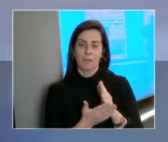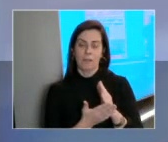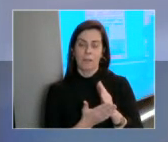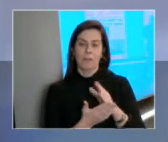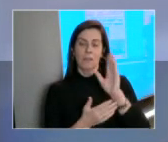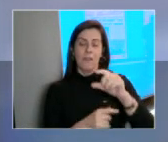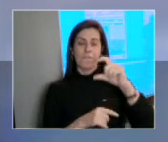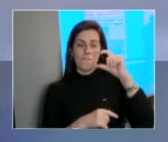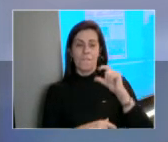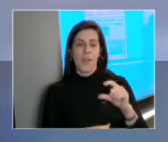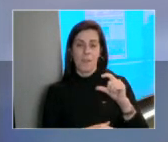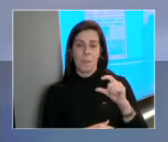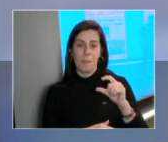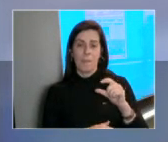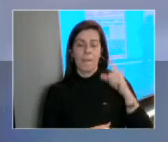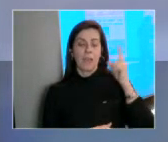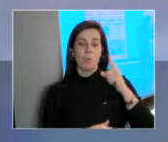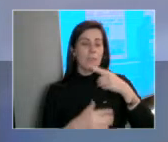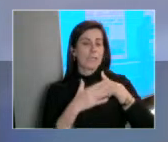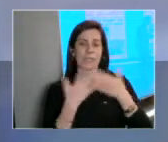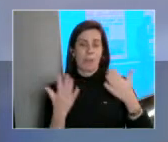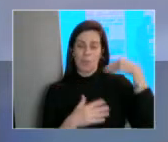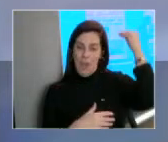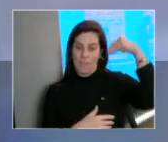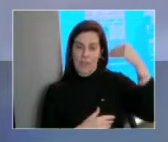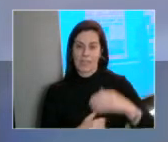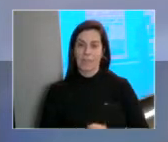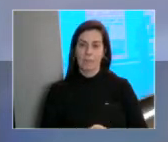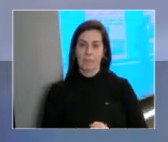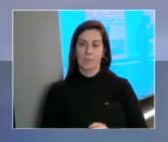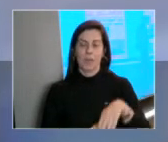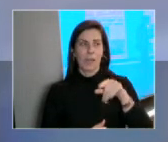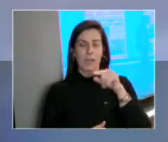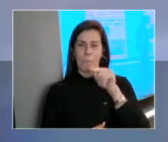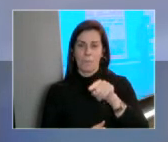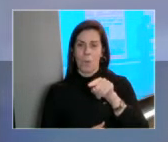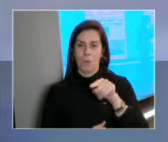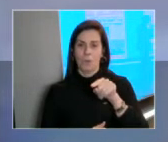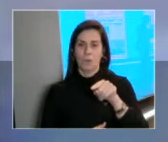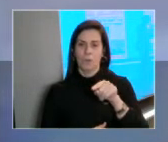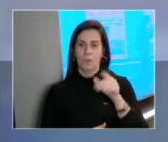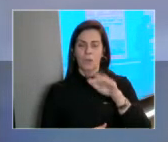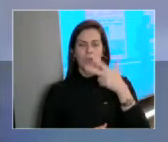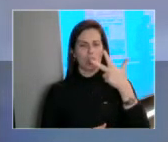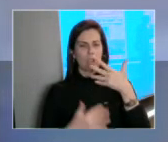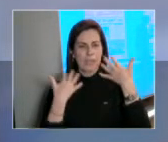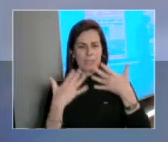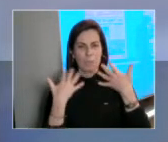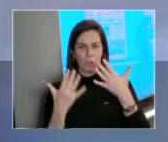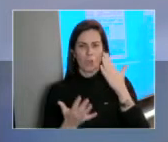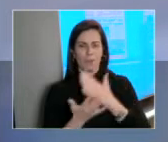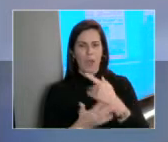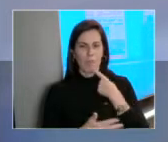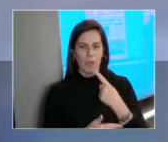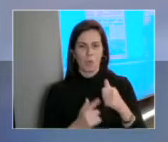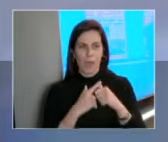ודניאל סירוטי שכותב איומי הסרק של הפלסטינים. גם כאן בתחתית העמוד בישראל היום עוד שלושה סיפורים שעליהם כבר